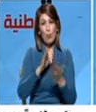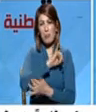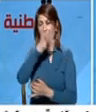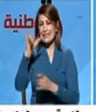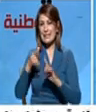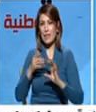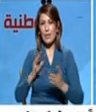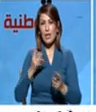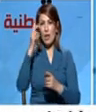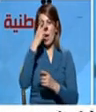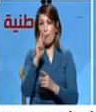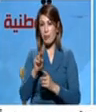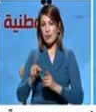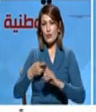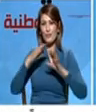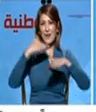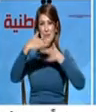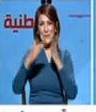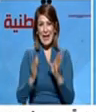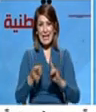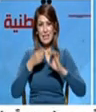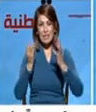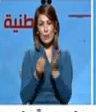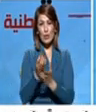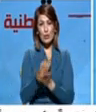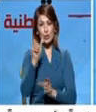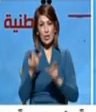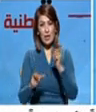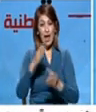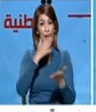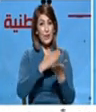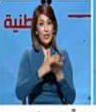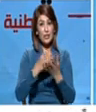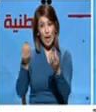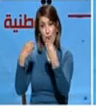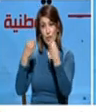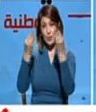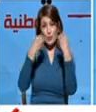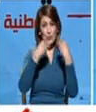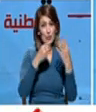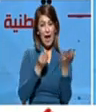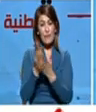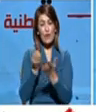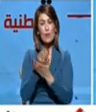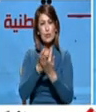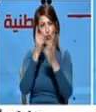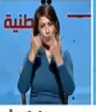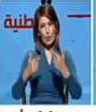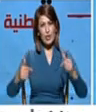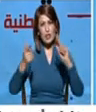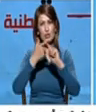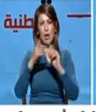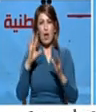شفنا فيه بعض المراكز خلينا نقول ب ربما الزميله من البريدي جماعتنا اكثر معطيات ما عندنا في اه اكثر من